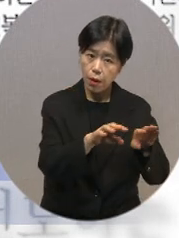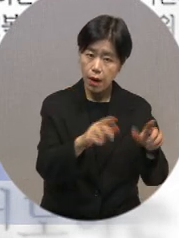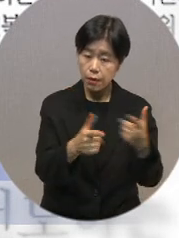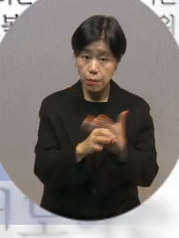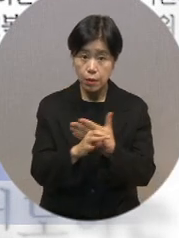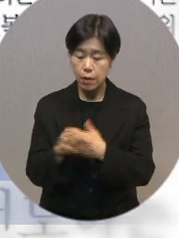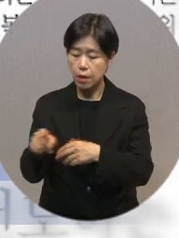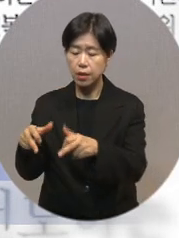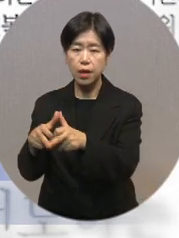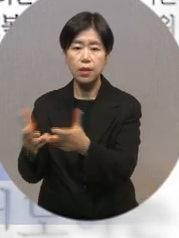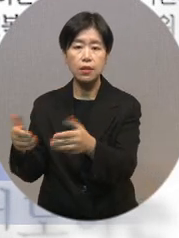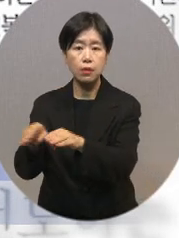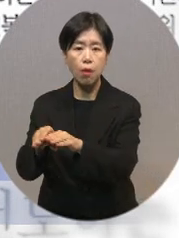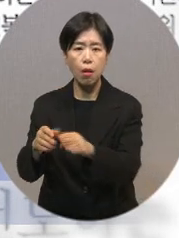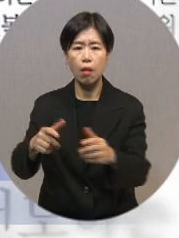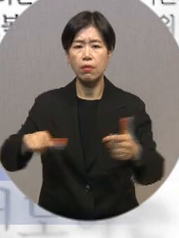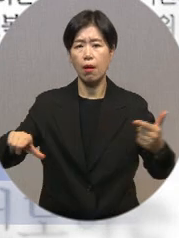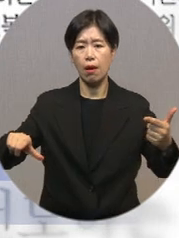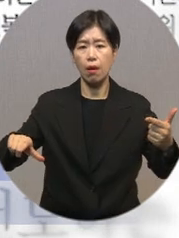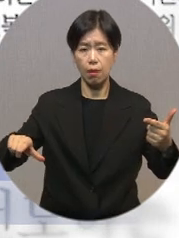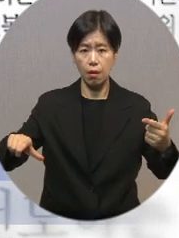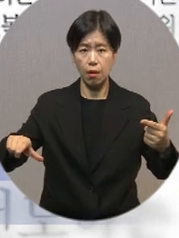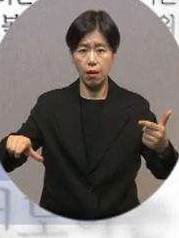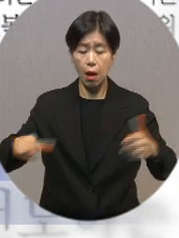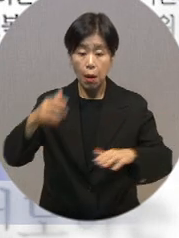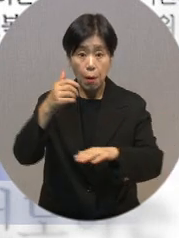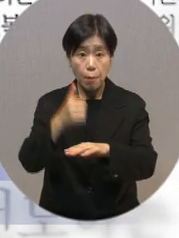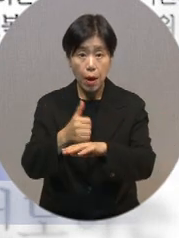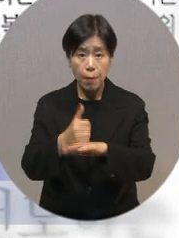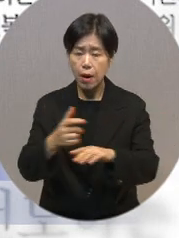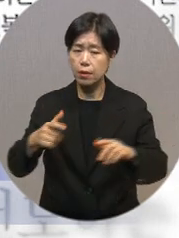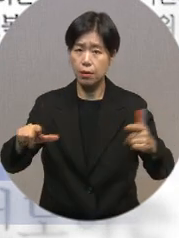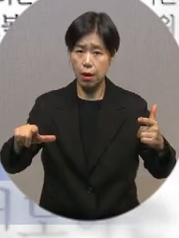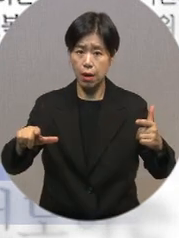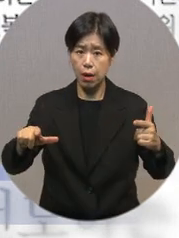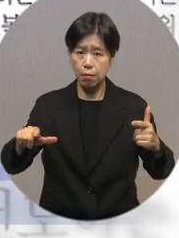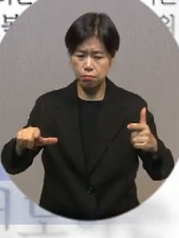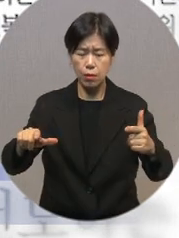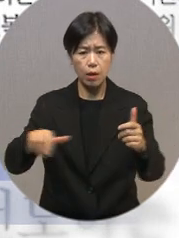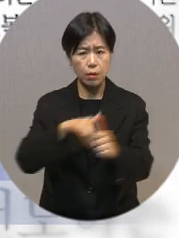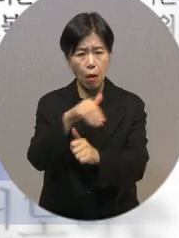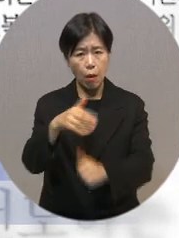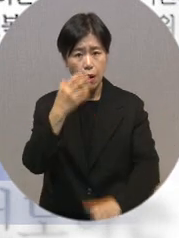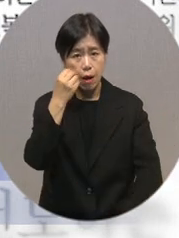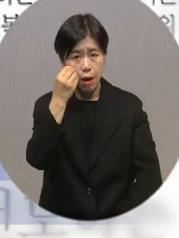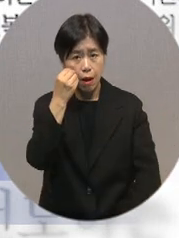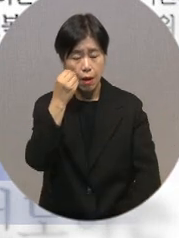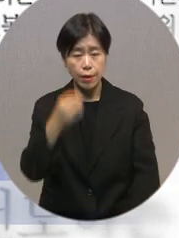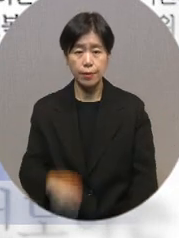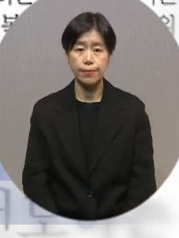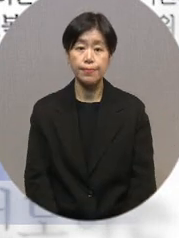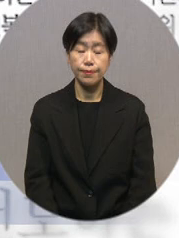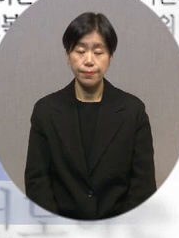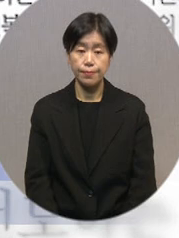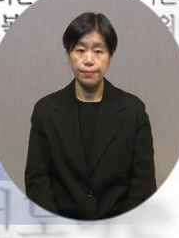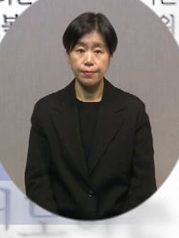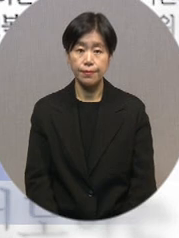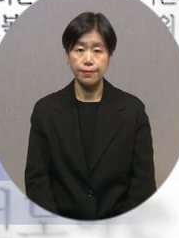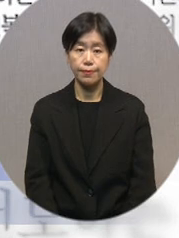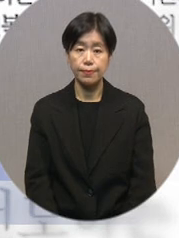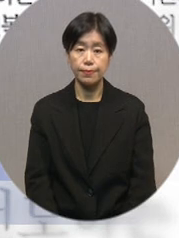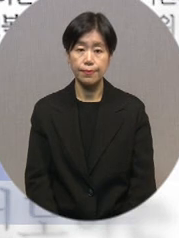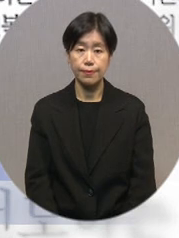장애인 시설인지 따라서 행정 처분 결과가 크게 달라지는 불합리한 상황이 발생하고 있다는